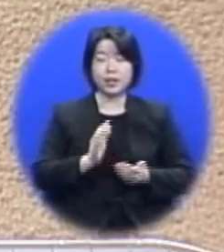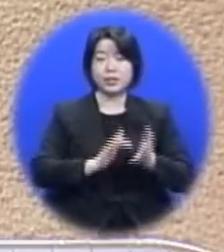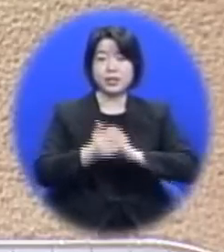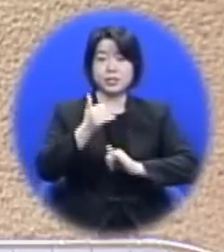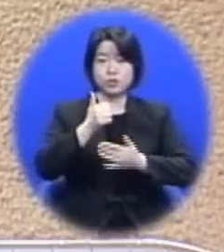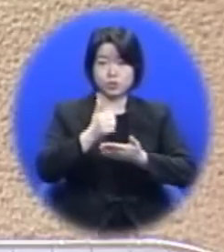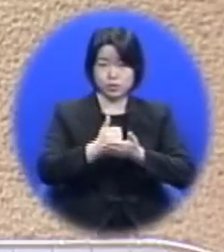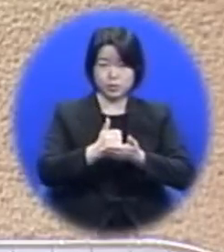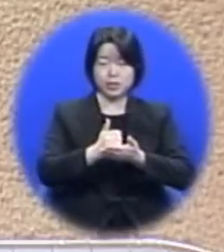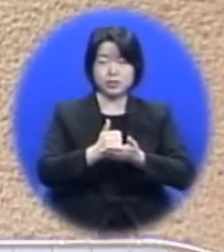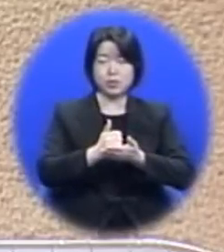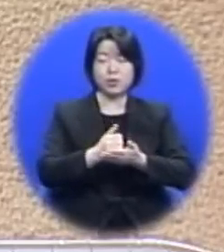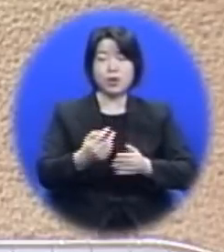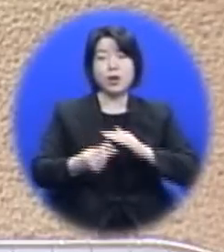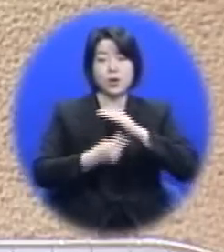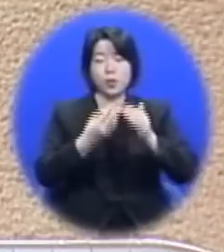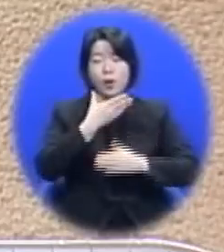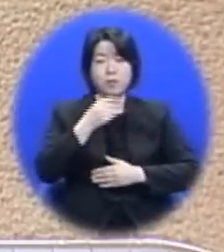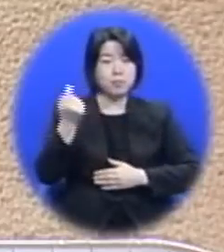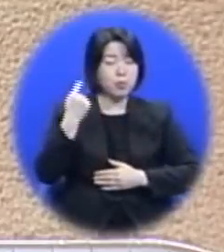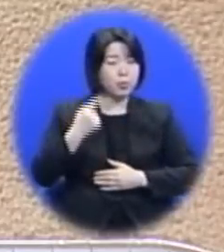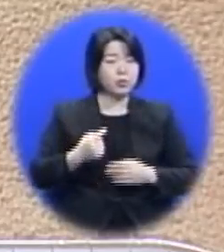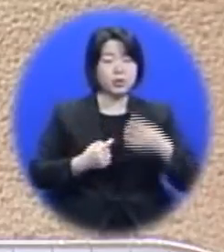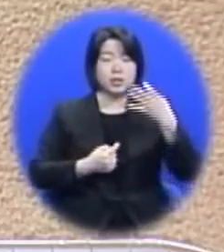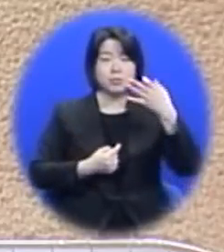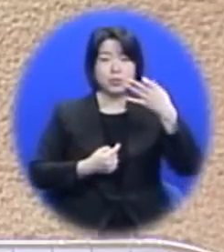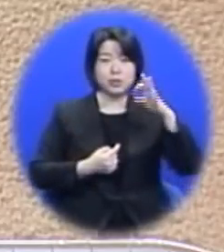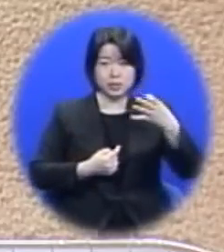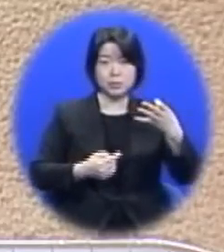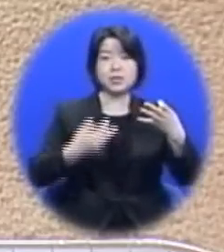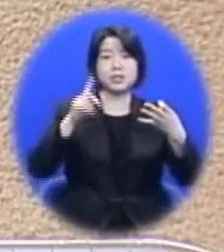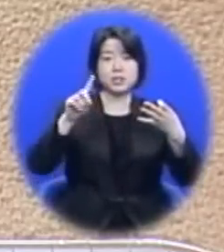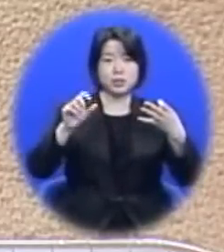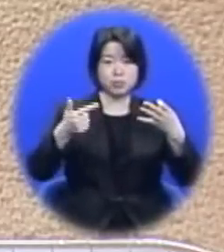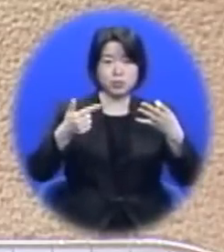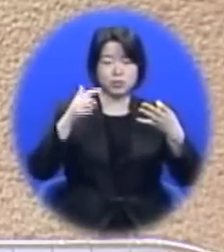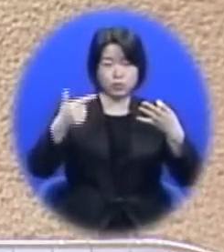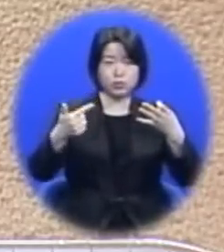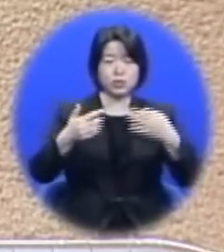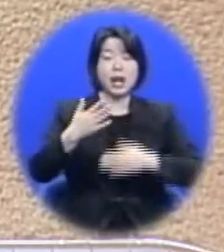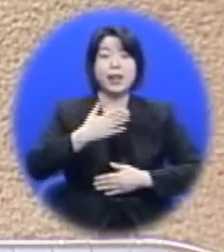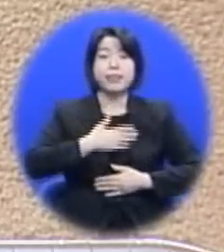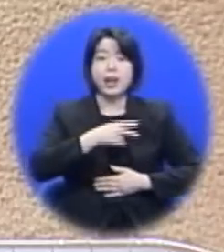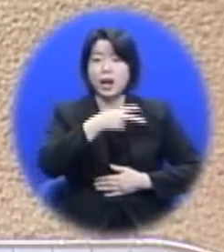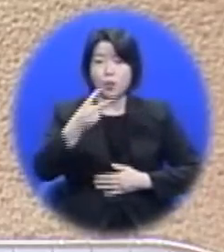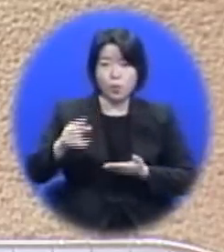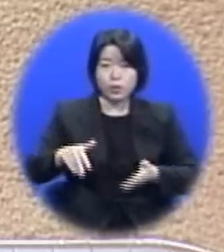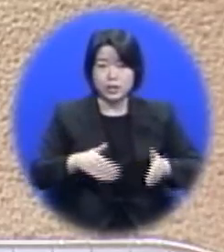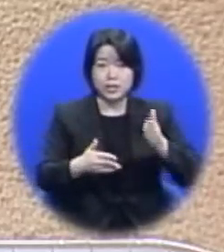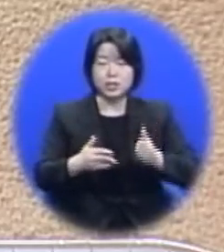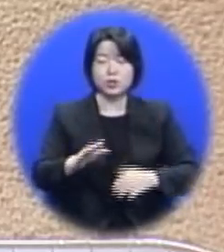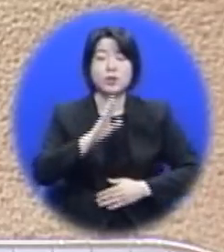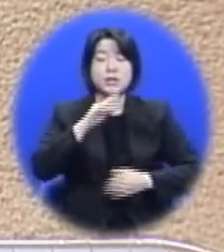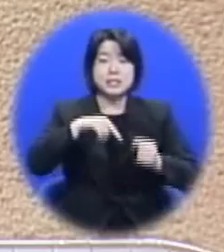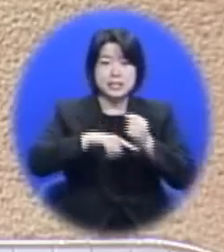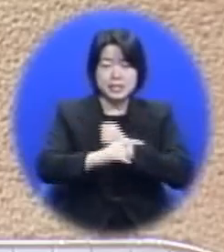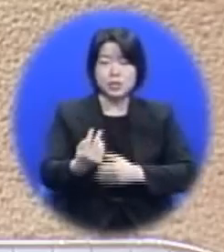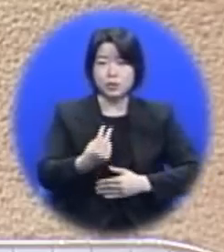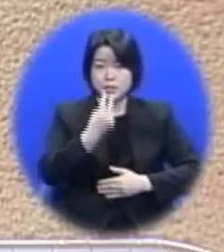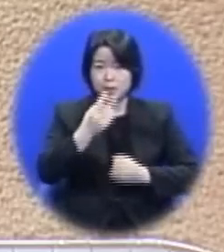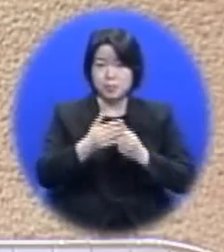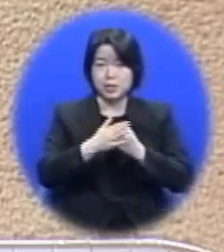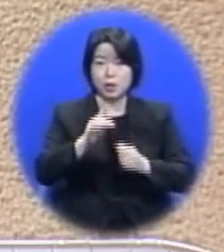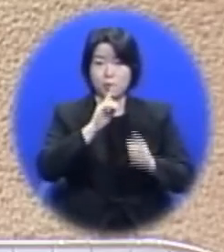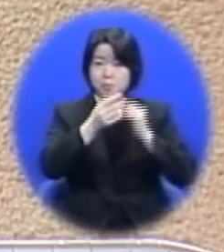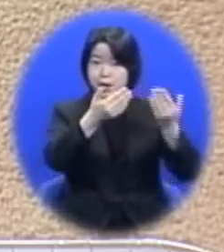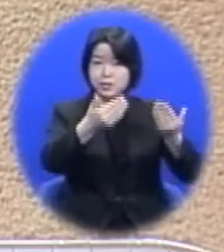예수님께서 요한복음 14장 16절에서 요한복음 14장 6절에서 내가 길이요 진리요 생명이라고